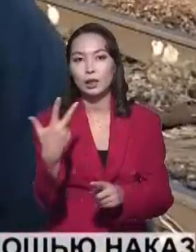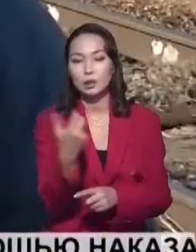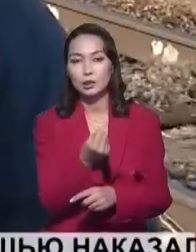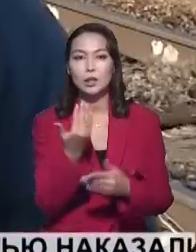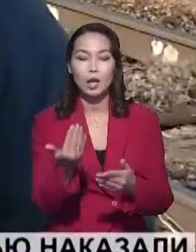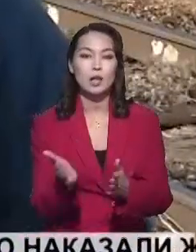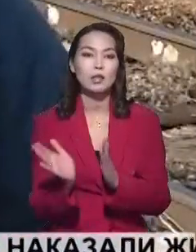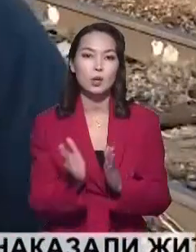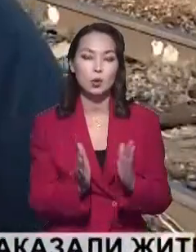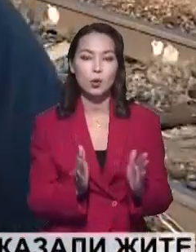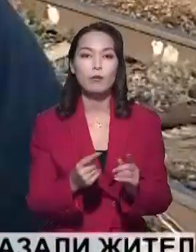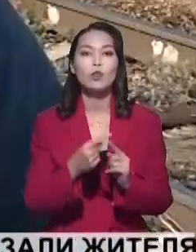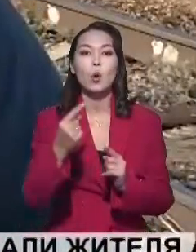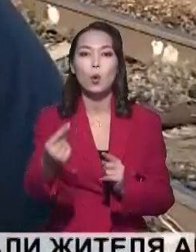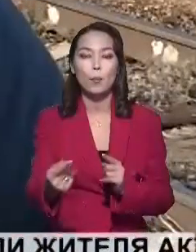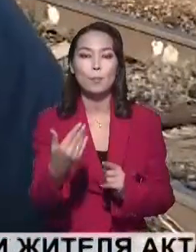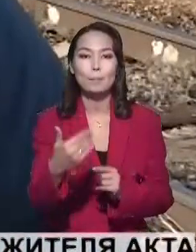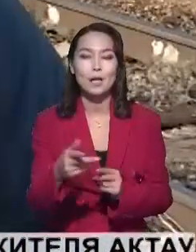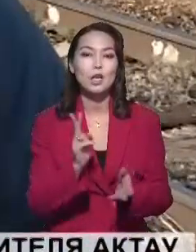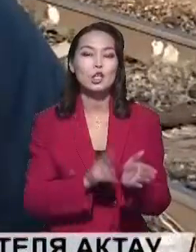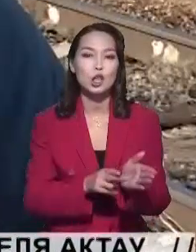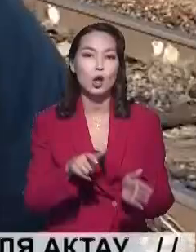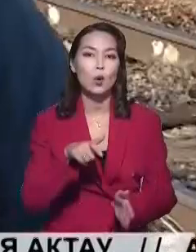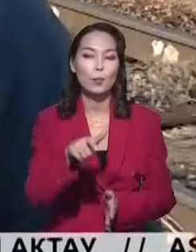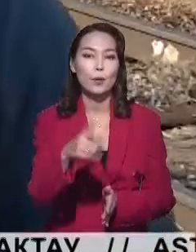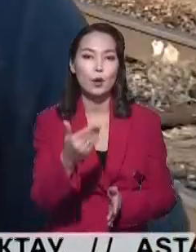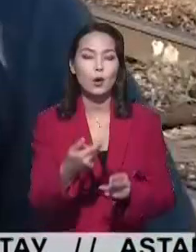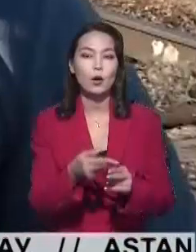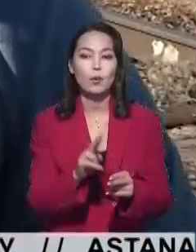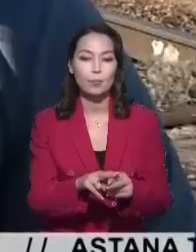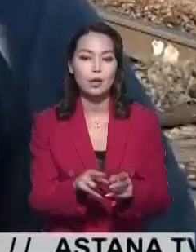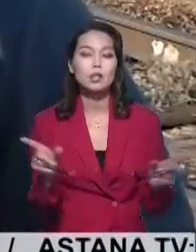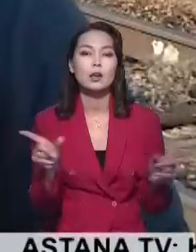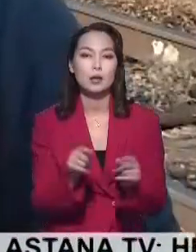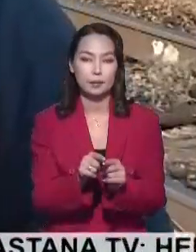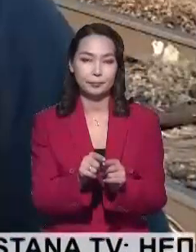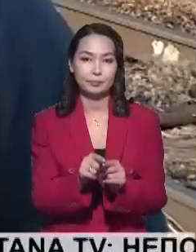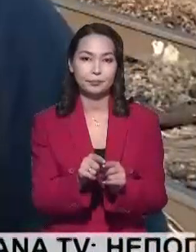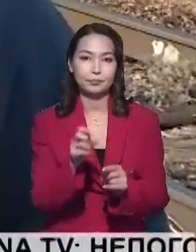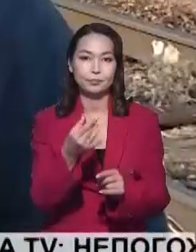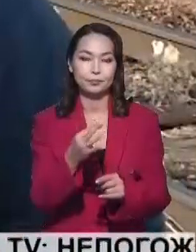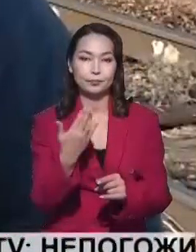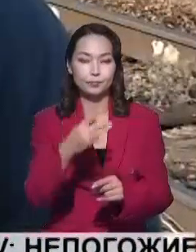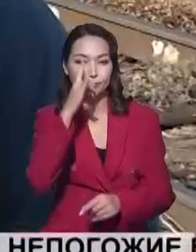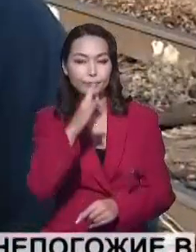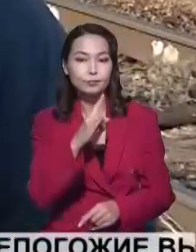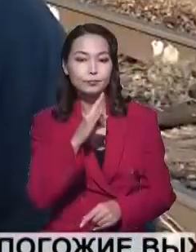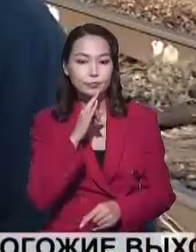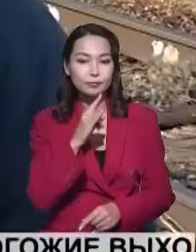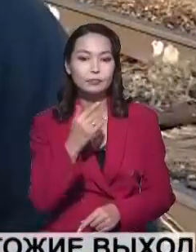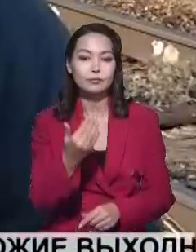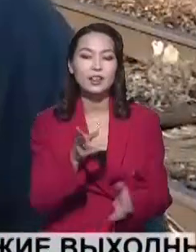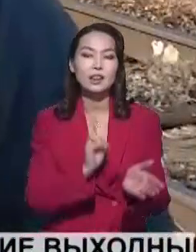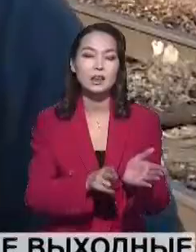порядок вдоль железнодорожных путей. Эта акция проходит совместно с «Казахстан Темиржилы».